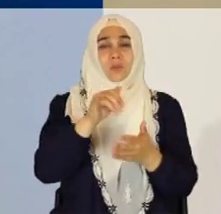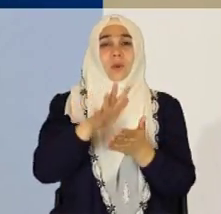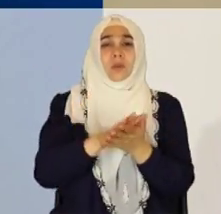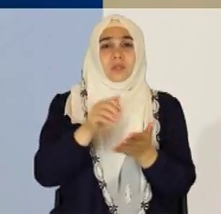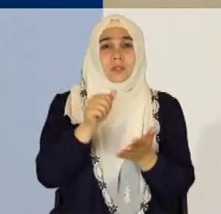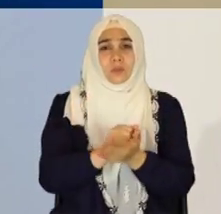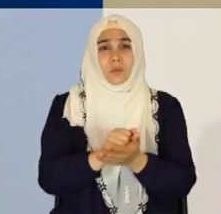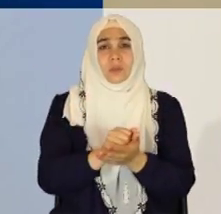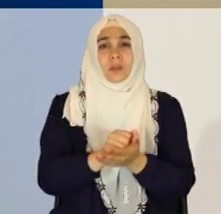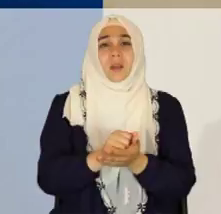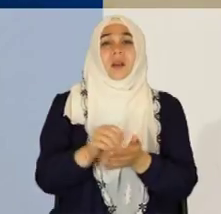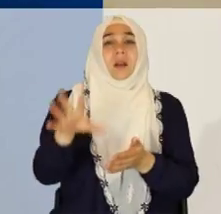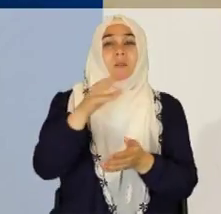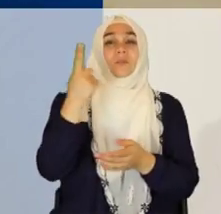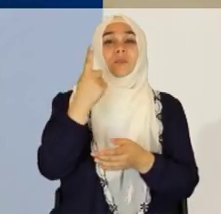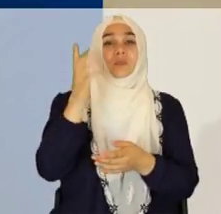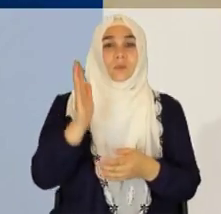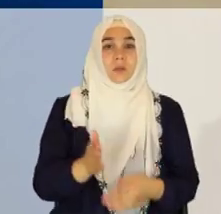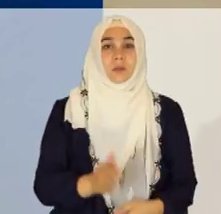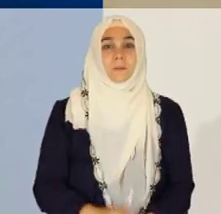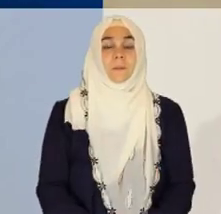buzg'unchiliklarni, axloqsizliklarni bosh bo'ladi.